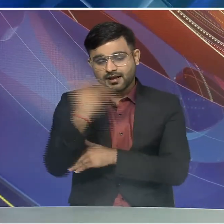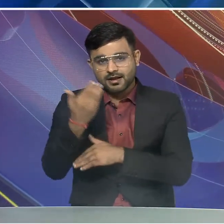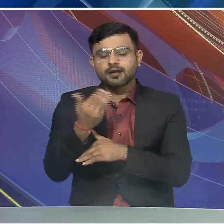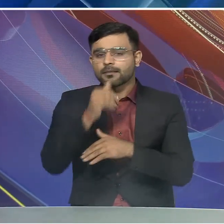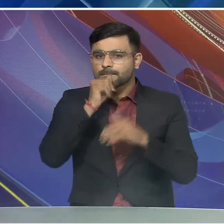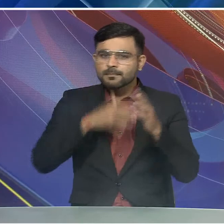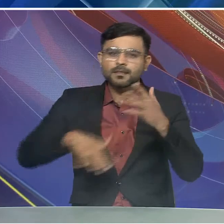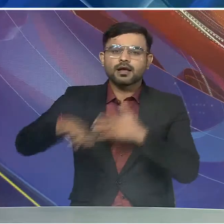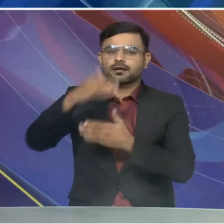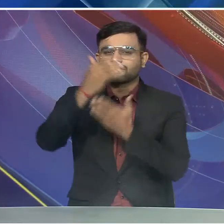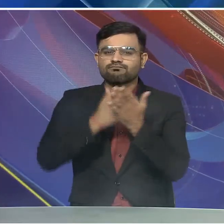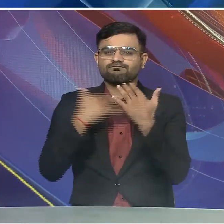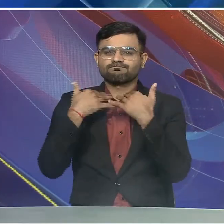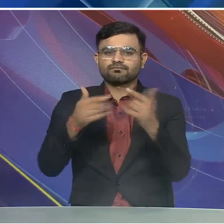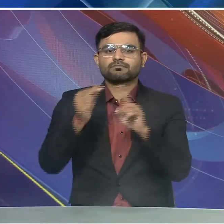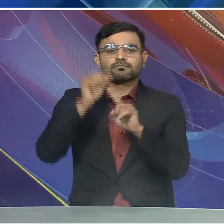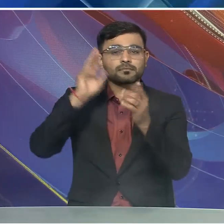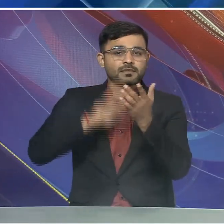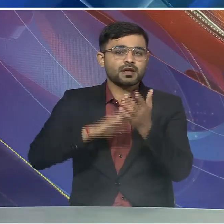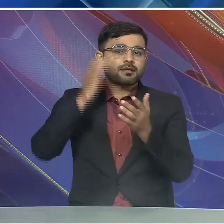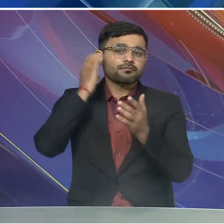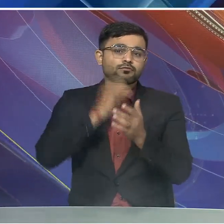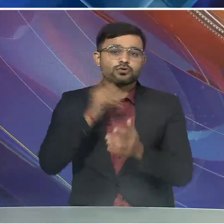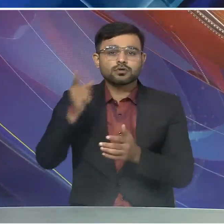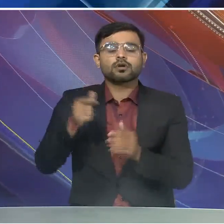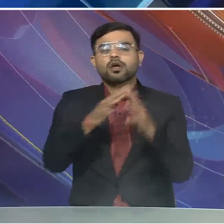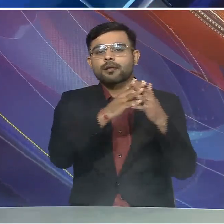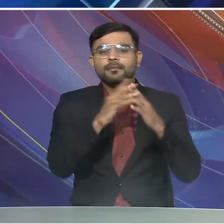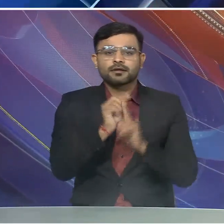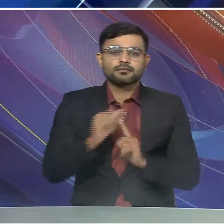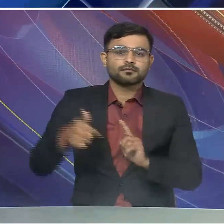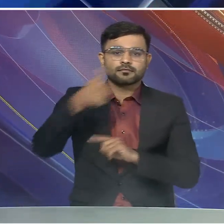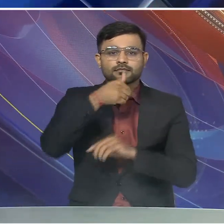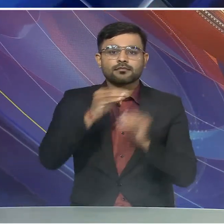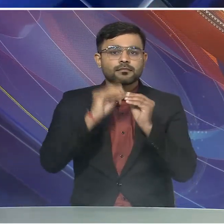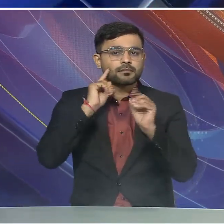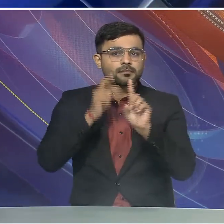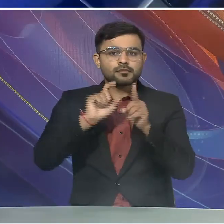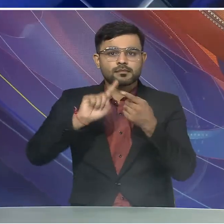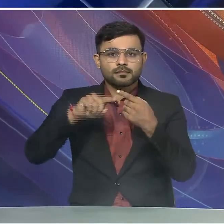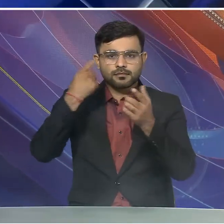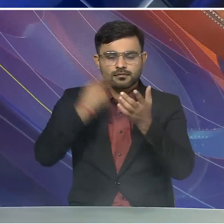सम्मेलन में प्रधानमंत्री नरेंद्र मोदी और अमेरिकी राष्ट्रपति